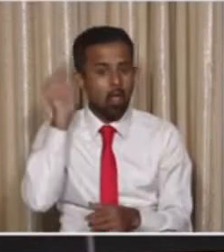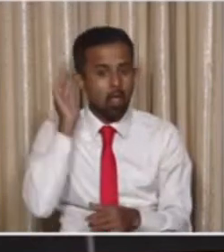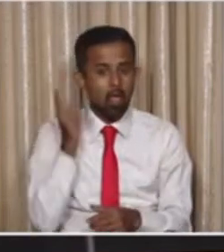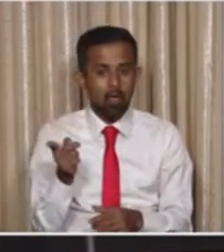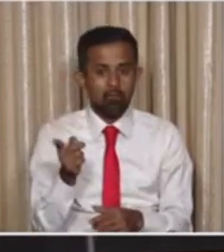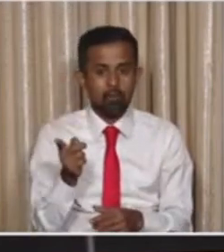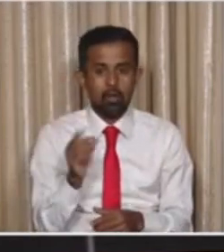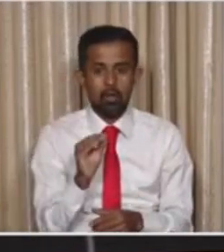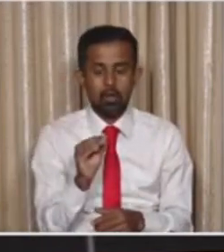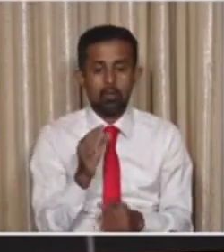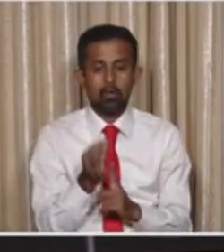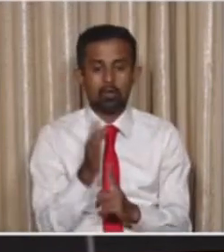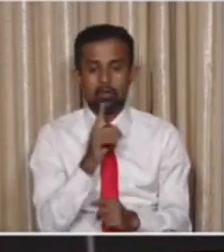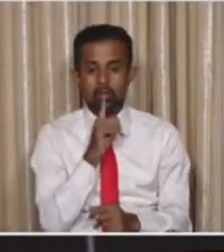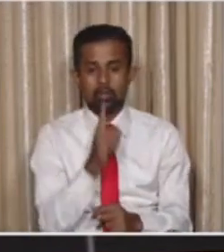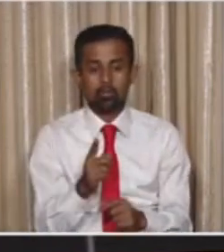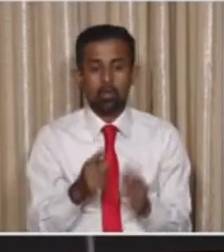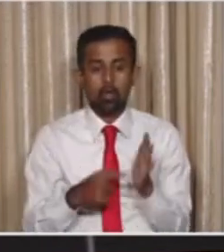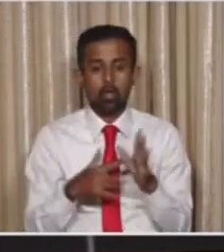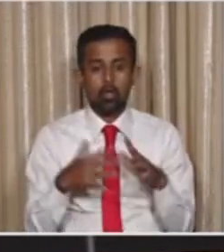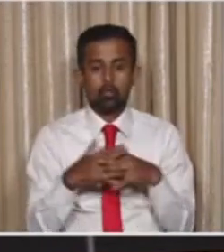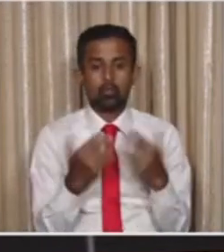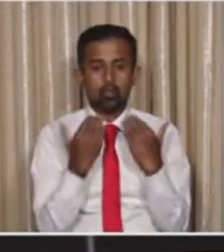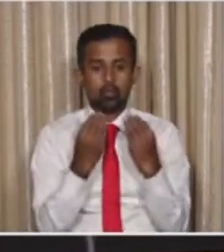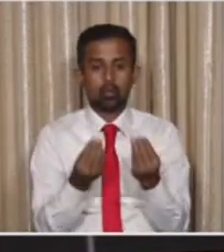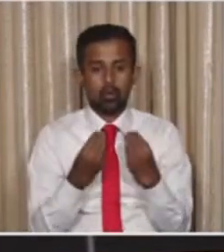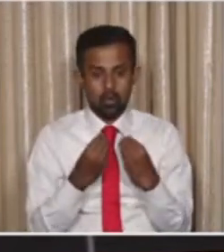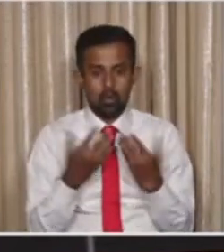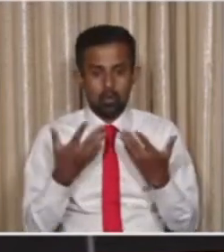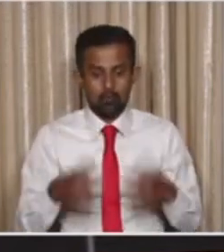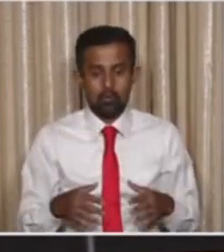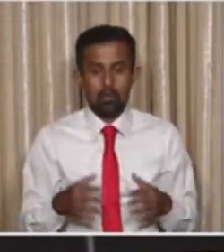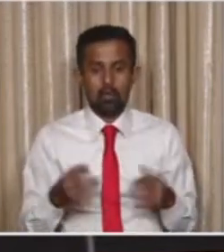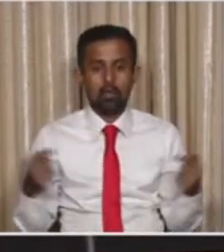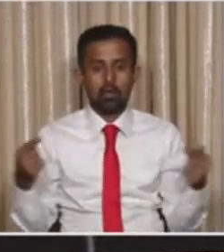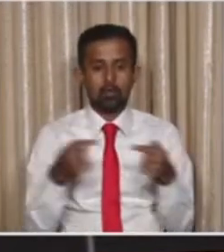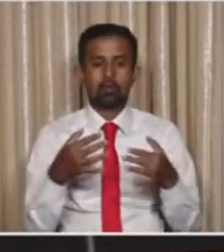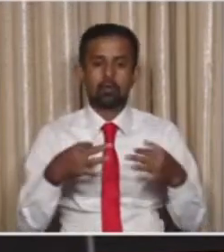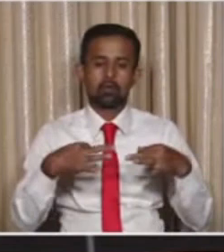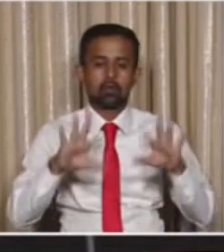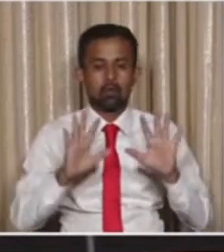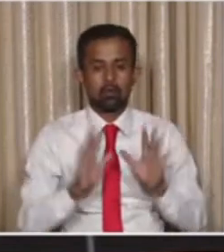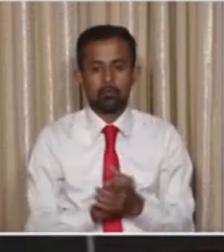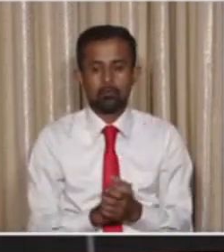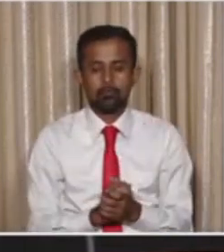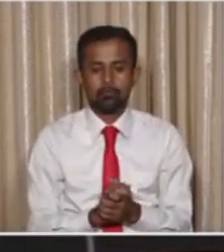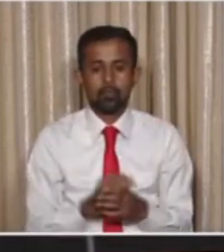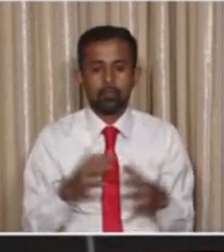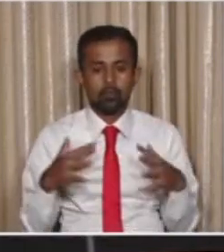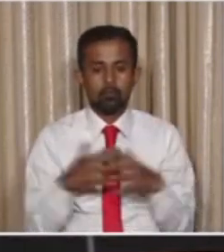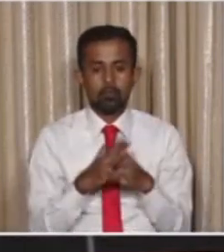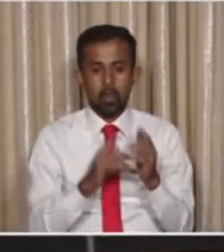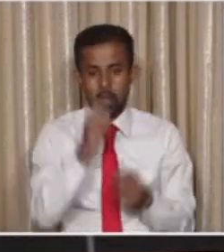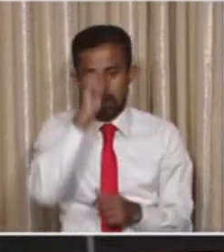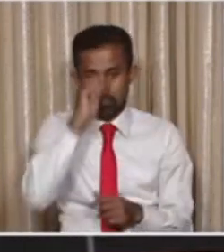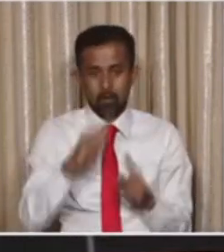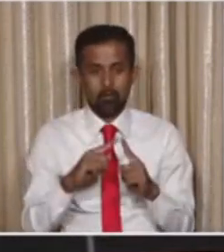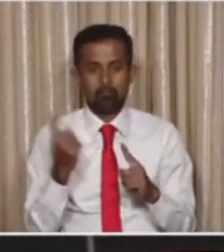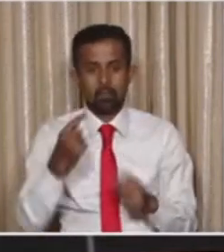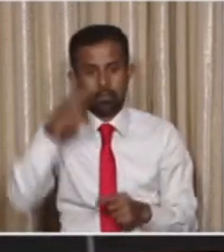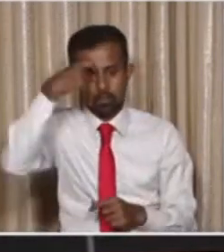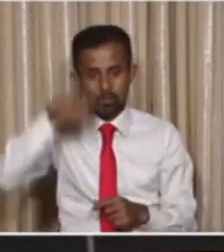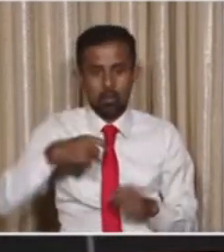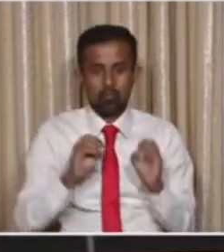නමුත් ජනාධිපතිතුමා කිව්වා කියලා නීතිපති උපදේශකගෙන තමයි නැව නිදහස් කරන්න ඕනේ කියලා. ඉතින් ගරු විජේදාස රාජපක්ෂ මහත්මයාට වෙන කිසිම